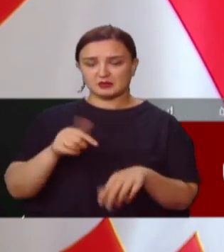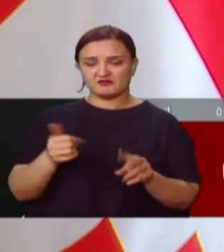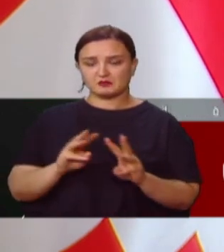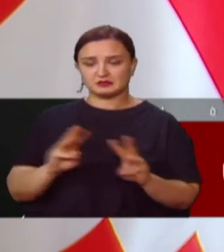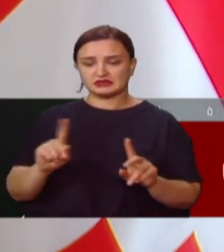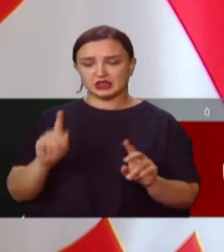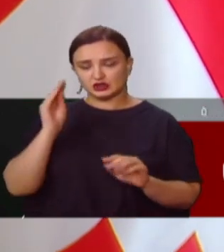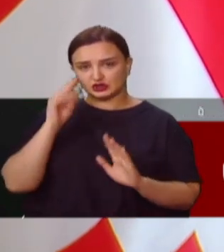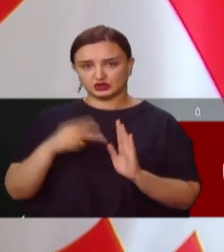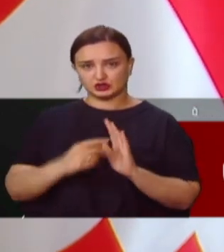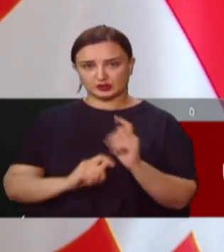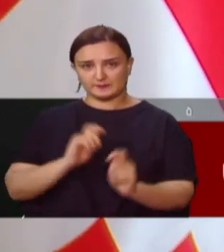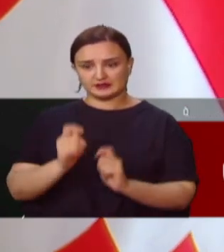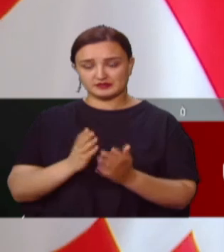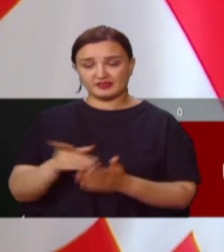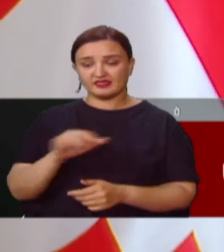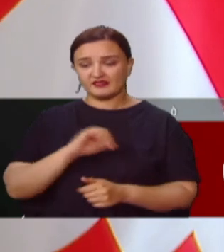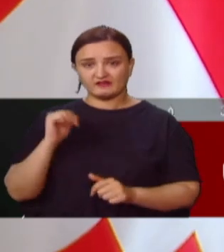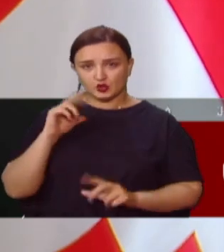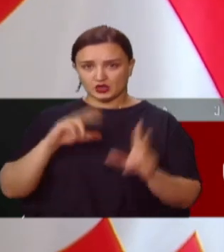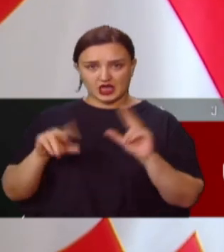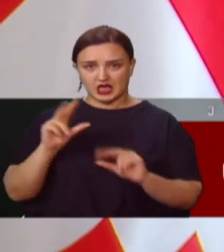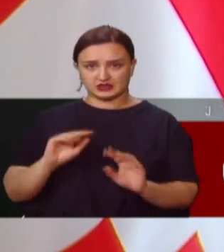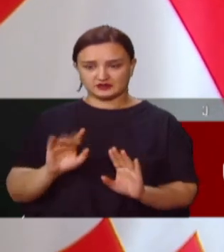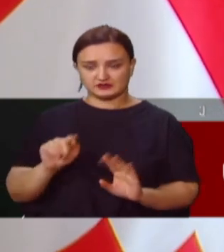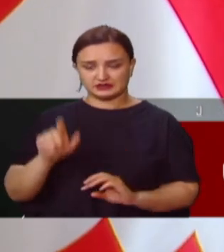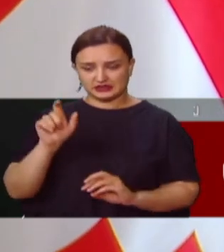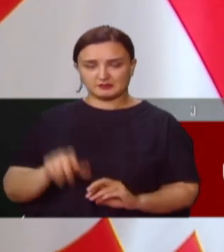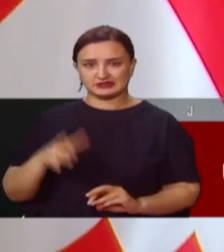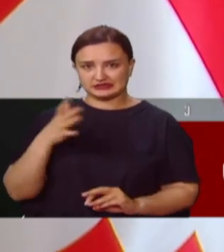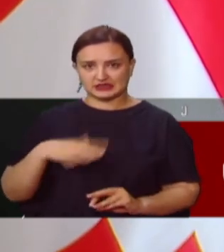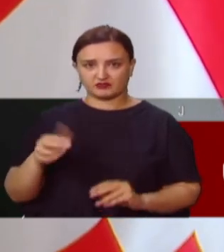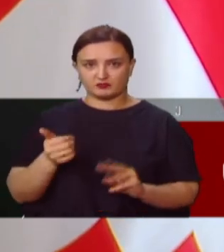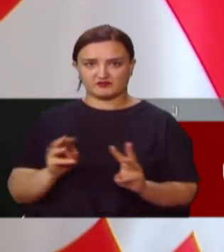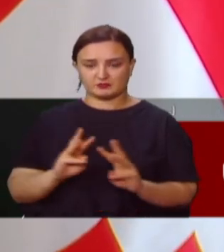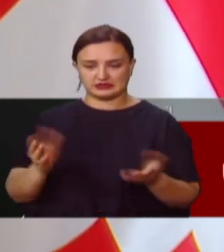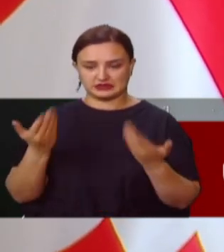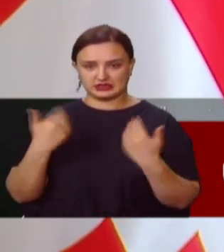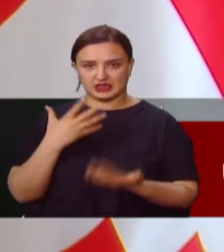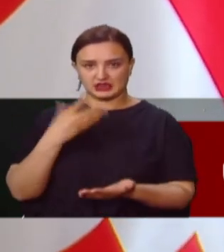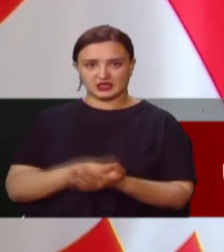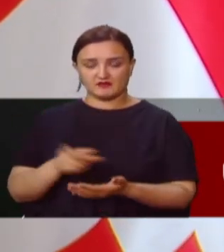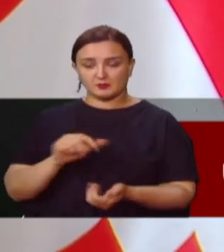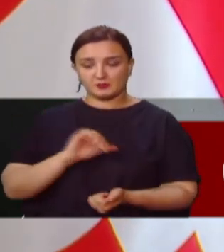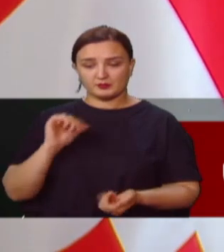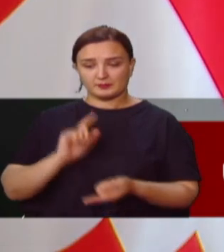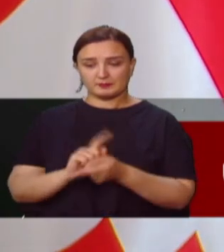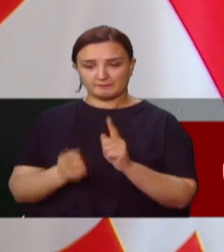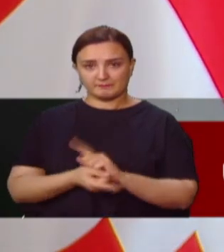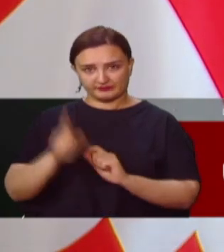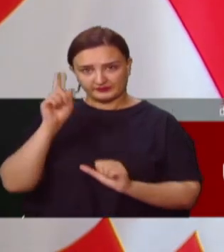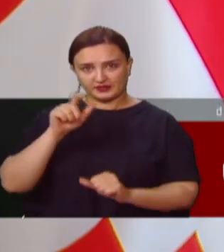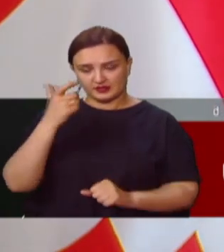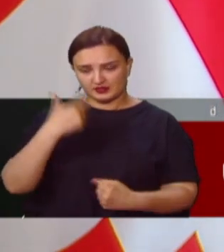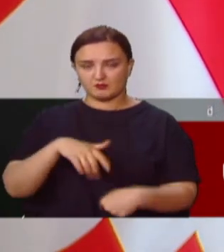პრემიერ-მინისტრობას რა შეფასებები აქვს. თვითონ არ თვლის ეს ადამიანი საქართველოს პრემიერ-მინისტრად თავს, არამედ მიაჩნია, რომ არის ერთი